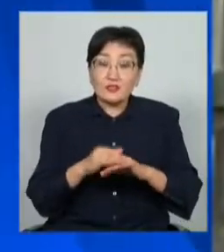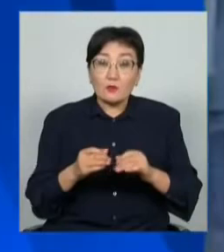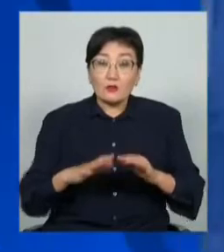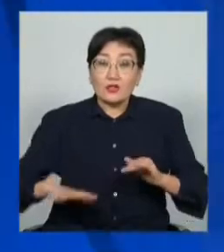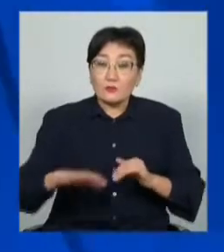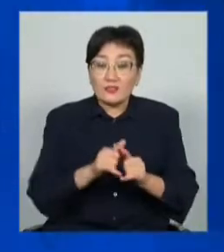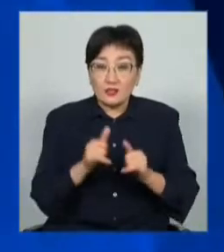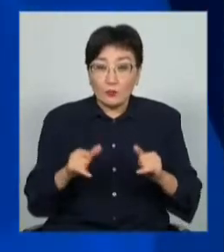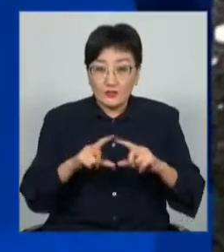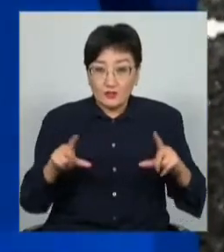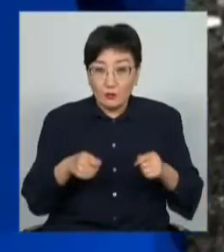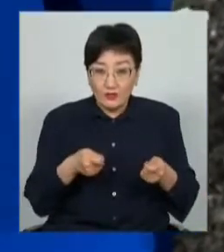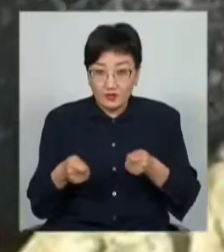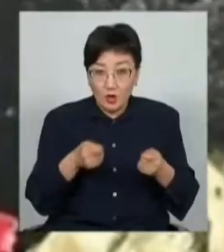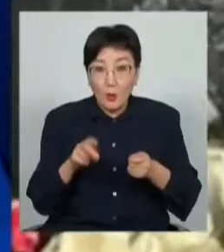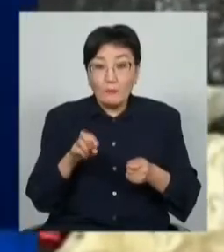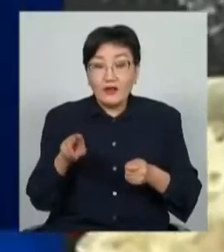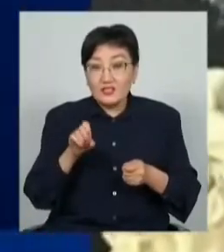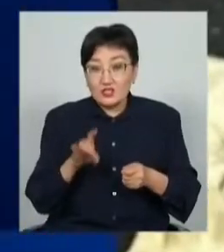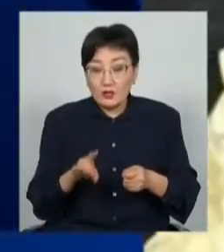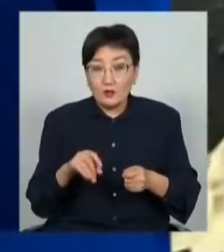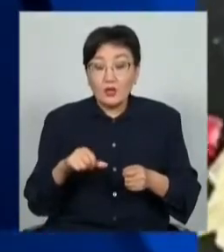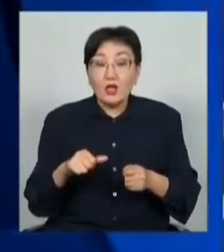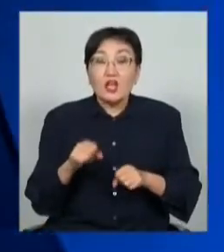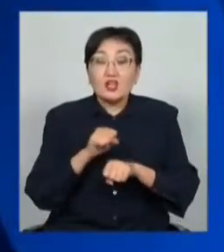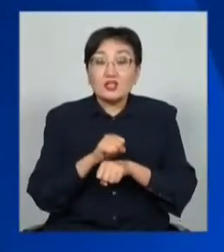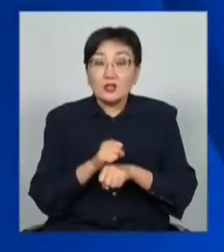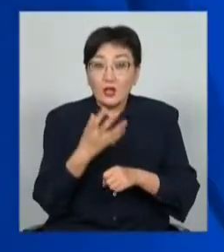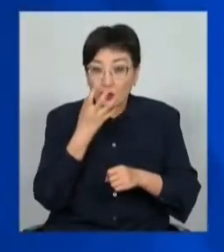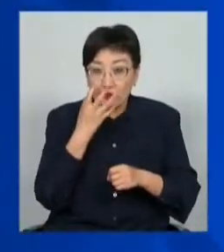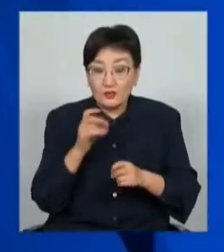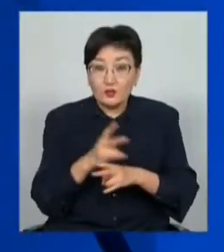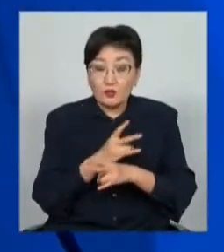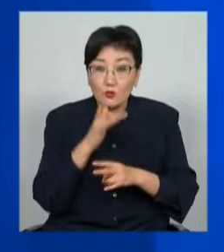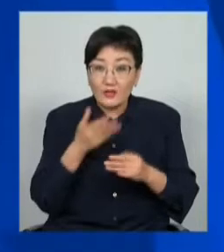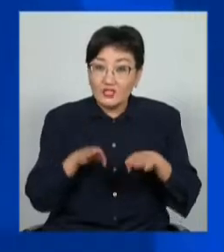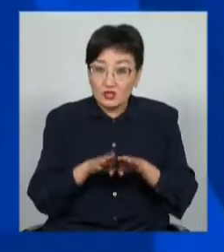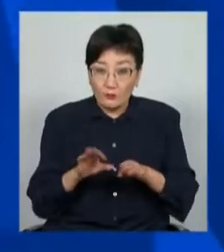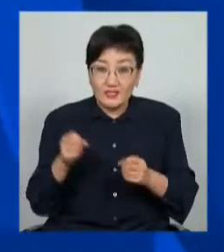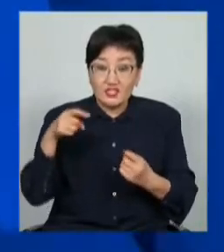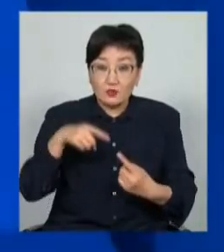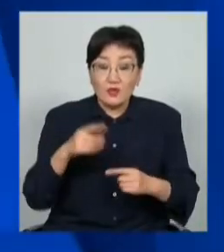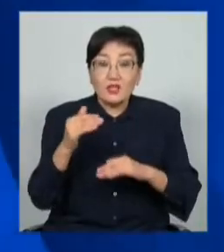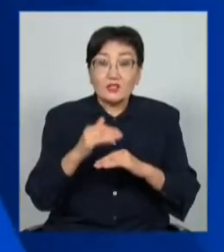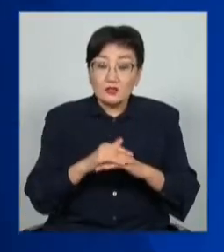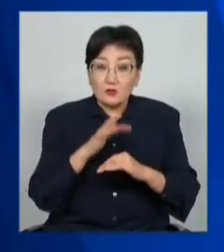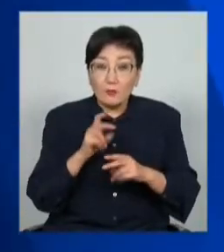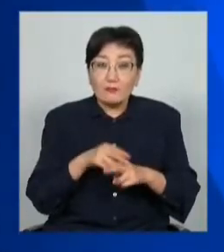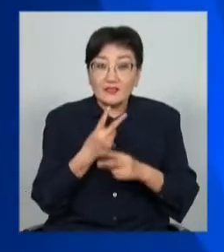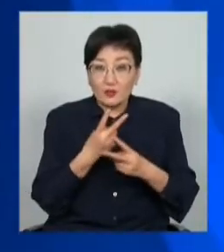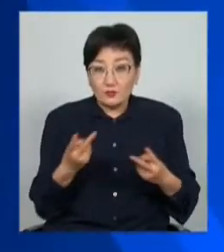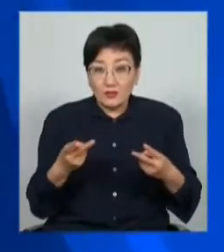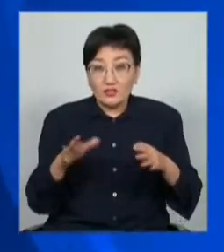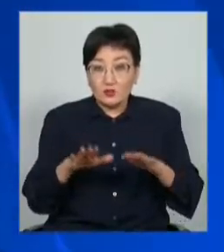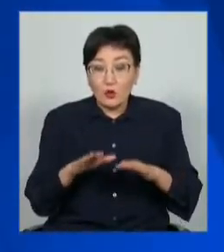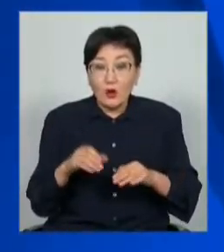кеңістікті дамыту бөлімінің басшысы Бақтияр Топаев жылай аялдамалардың түнгі уақытта жабылмайтынын айтты. Сәйкесінше кешқұрым қараусыз қалатын